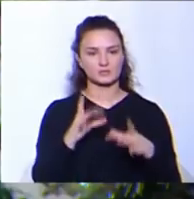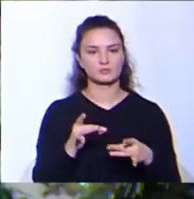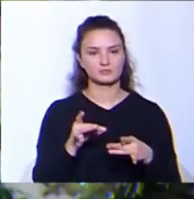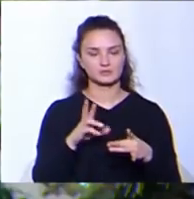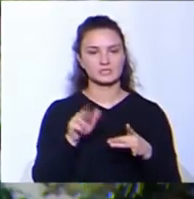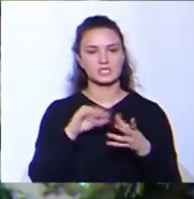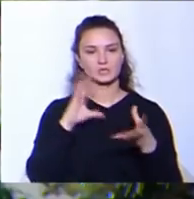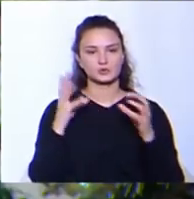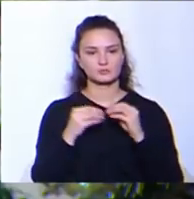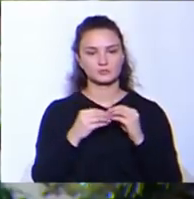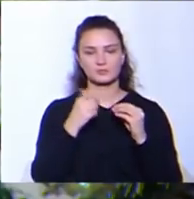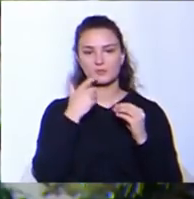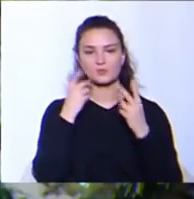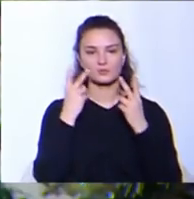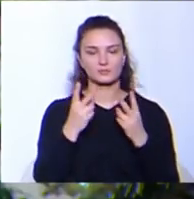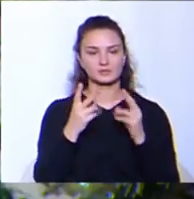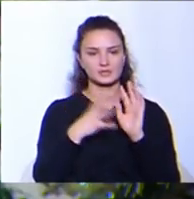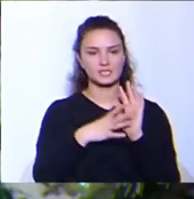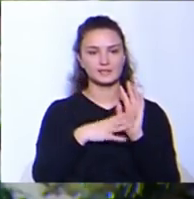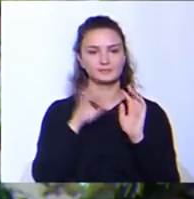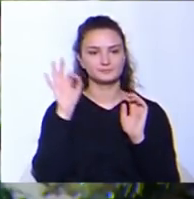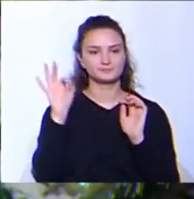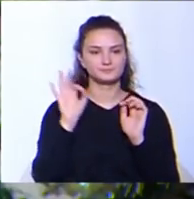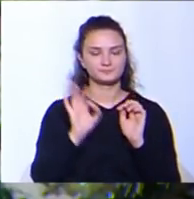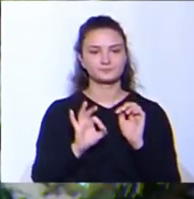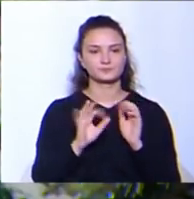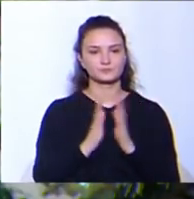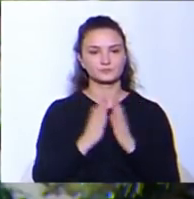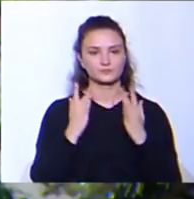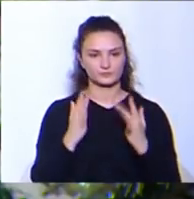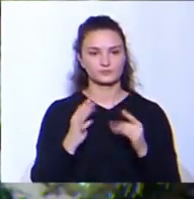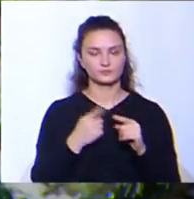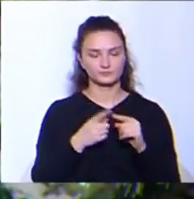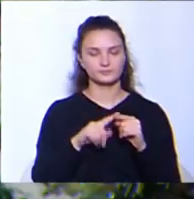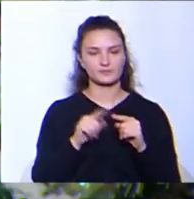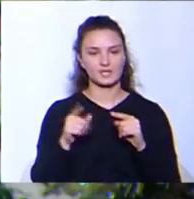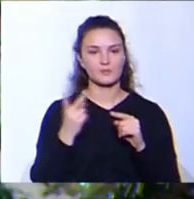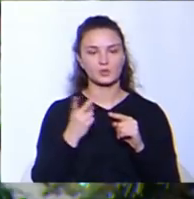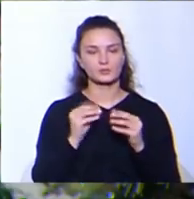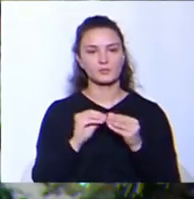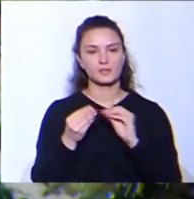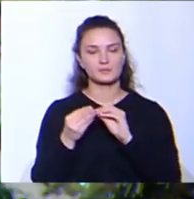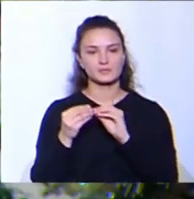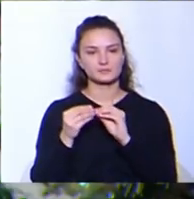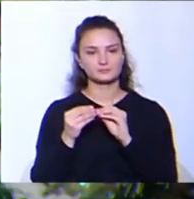და საბოლოო ჯამში მაყურებელთა 9% გთხოვს, რომ ერთდროულად ამ ორი პრობლემის არსებობისას